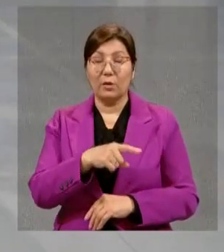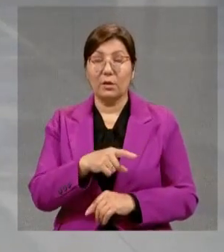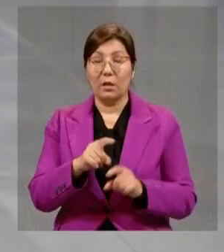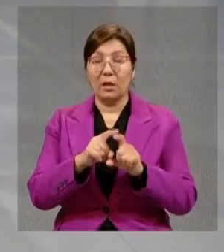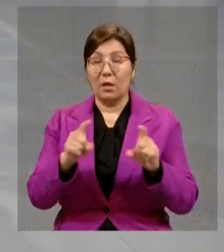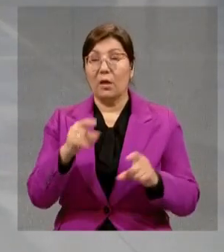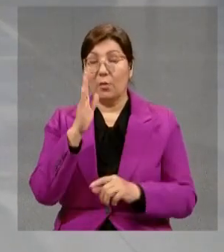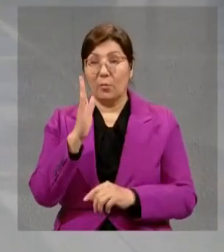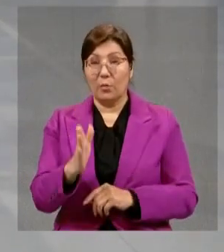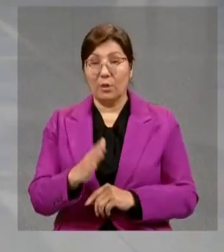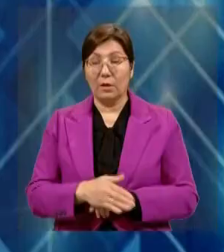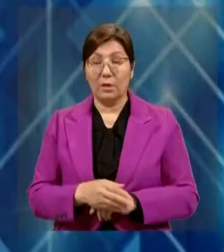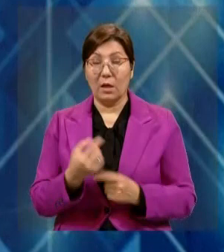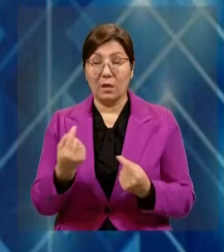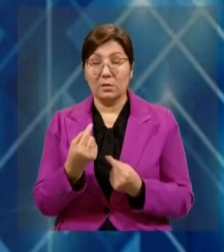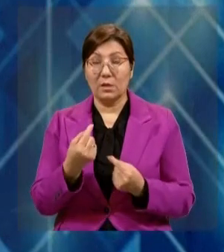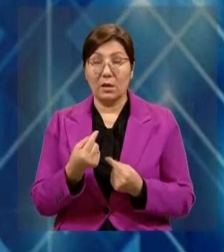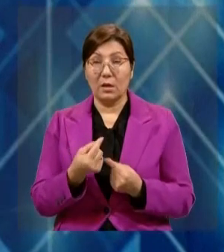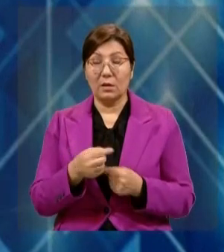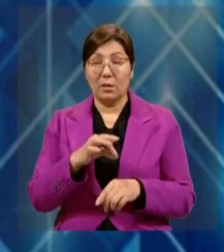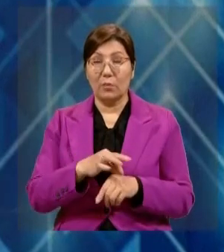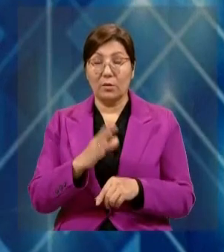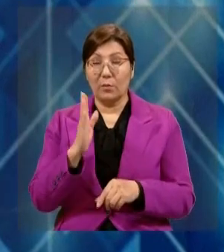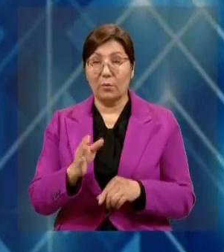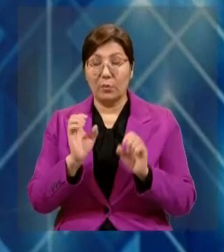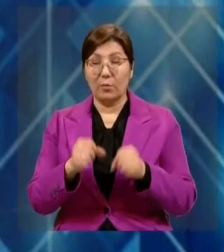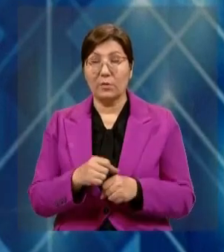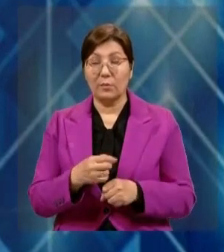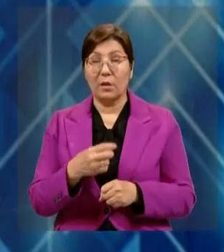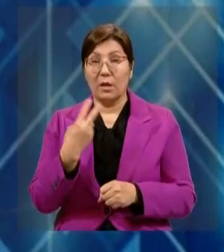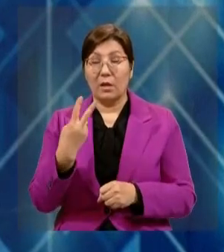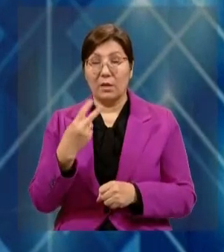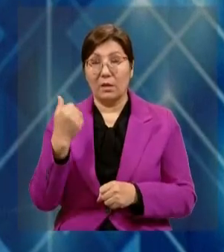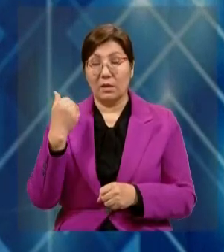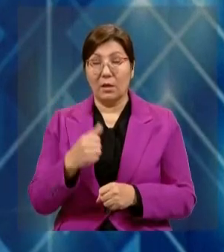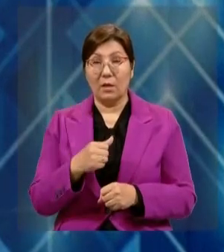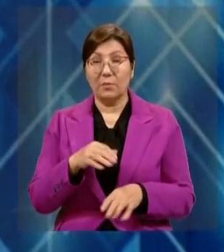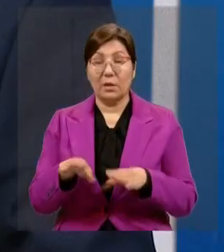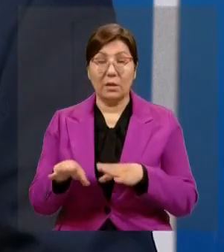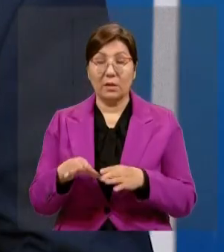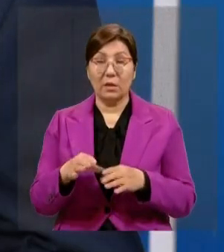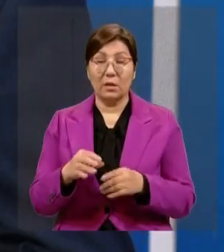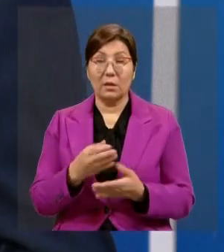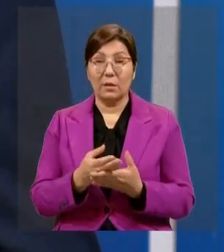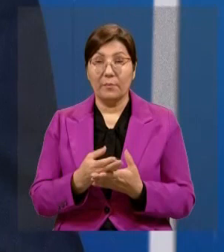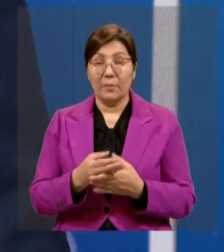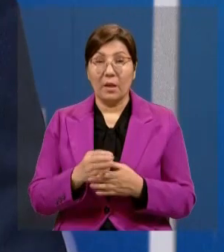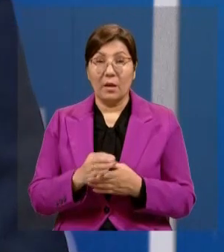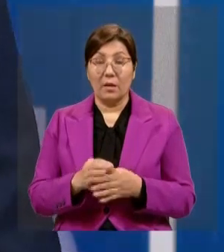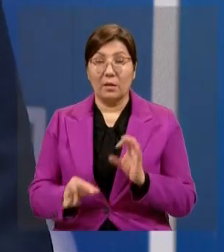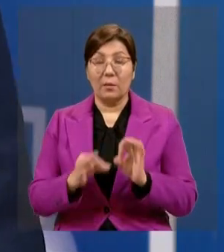ауырсыну, әлсіздіктер болуы мүмкін, бірақ екі апта ішінде қалпына келеді. Соң кезде мәйіт донорлығы